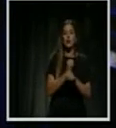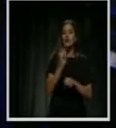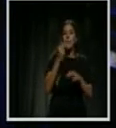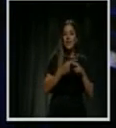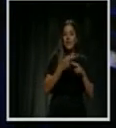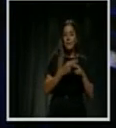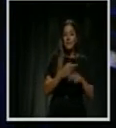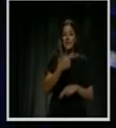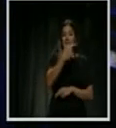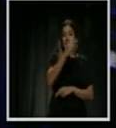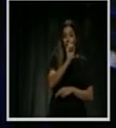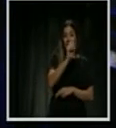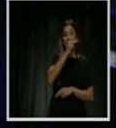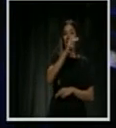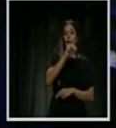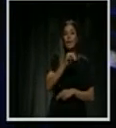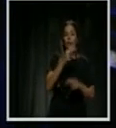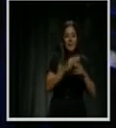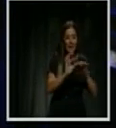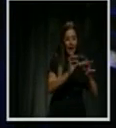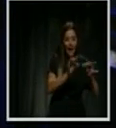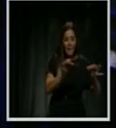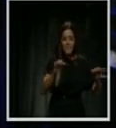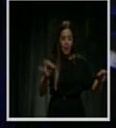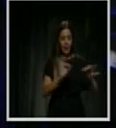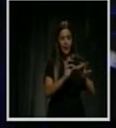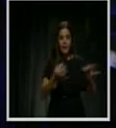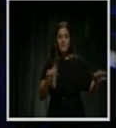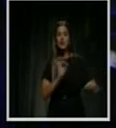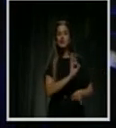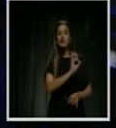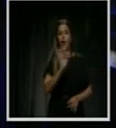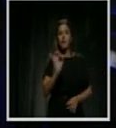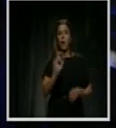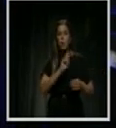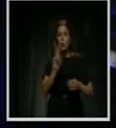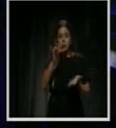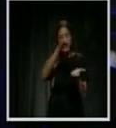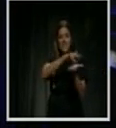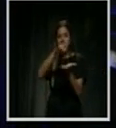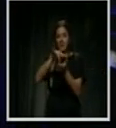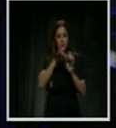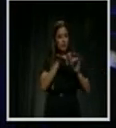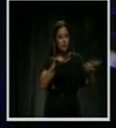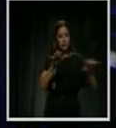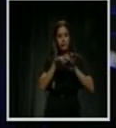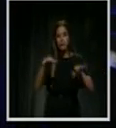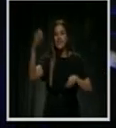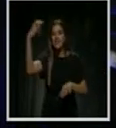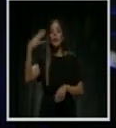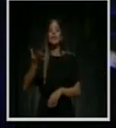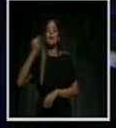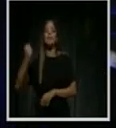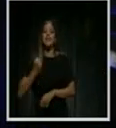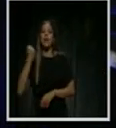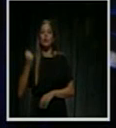b'70 kilometru ta' cabling works ġodda, għamilna tisħiħ ta' distribution centers, għamilna tisħiħ